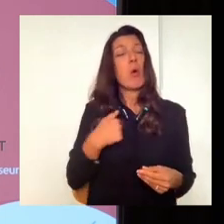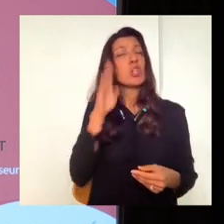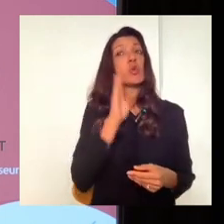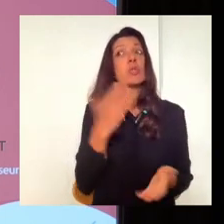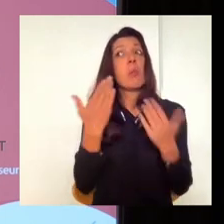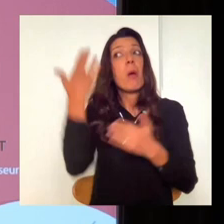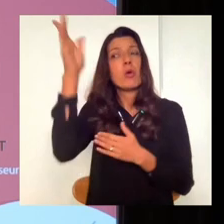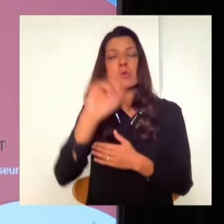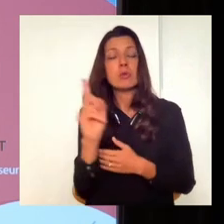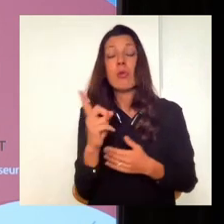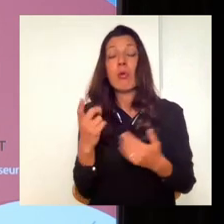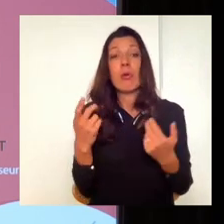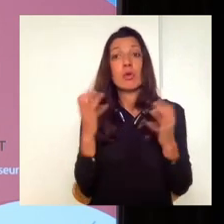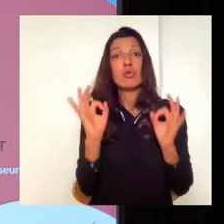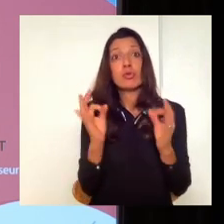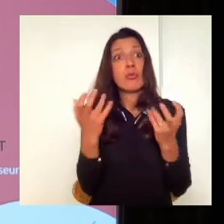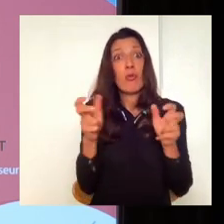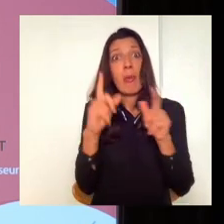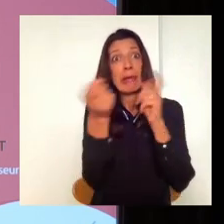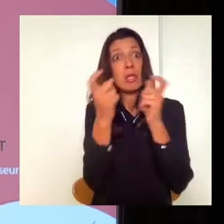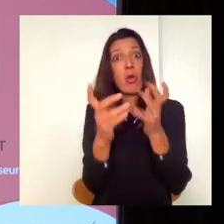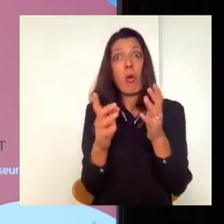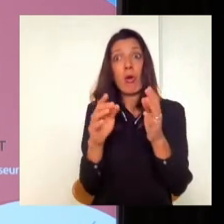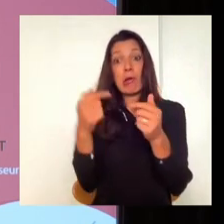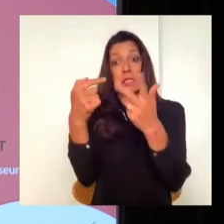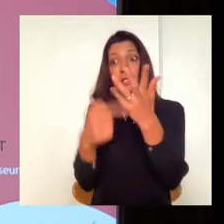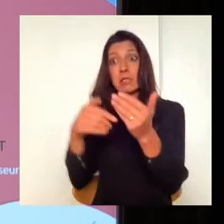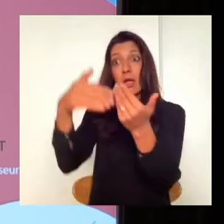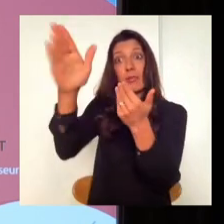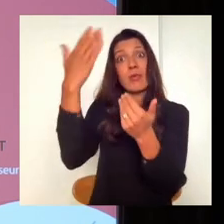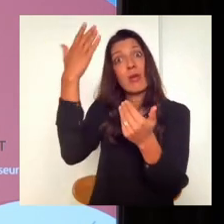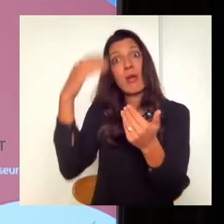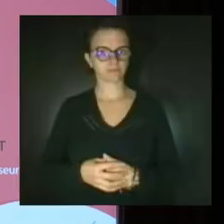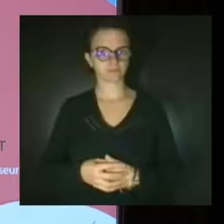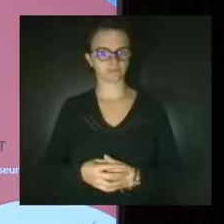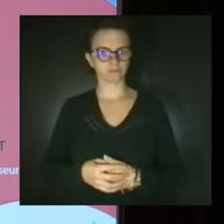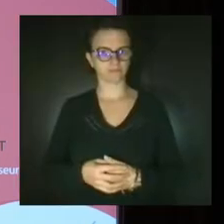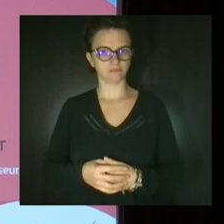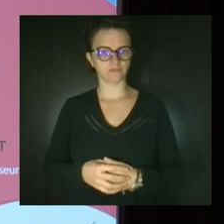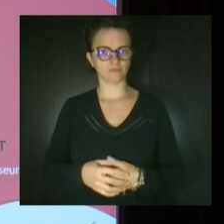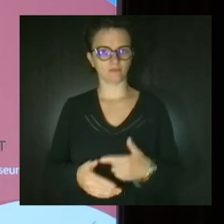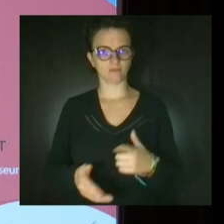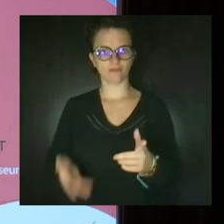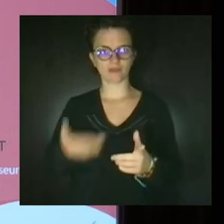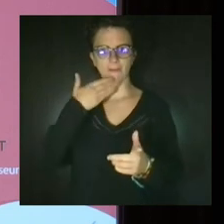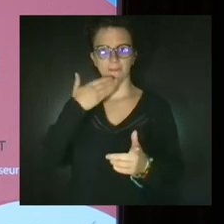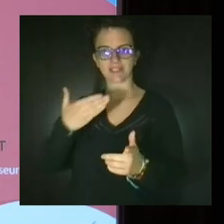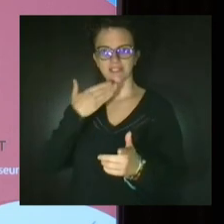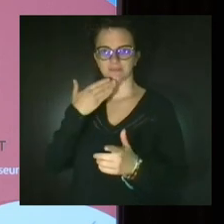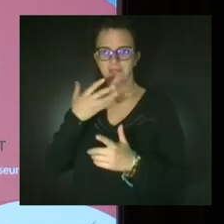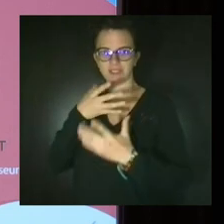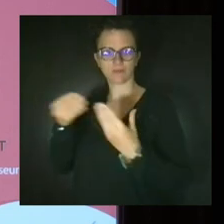voulais pas me priver de clients. C'est tout. Voilà. Merci, merci infiniment à tous les